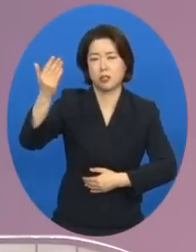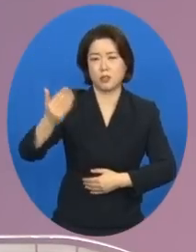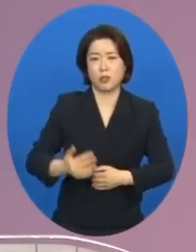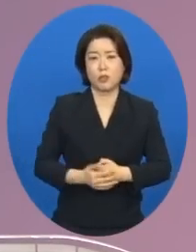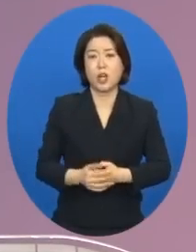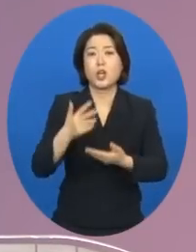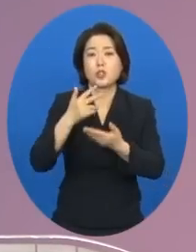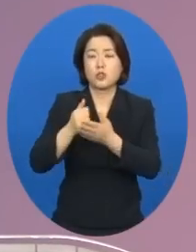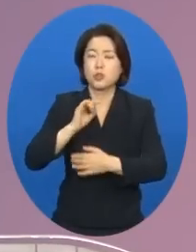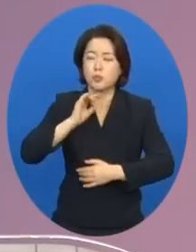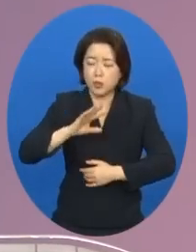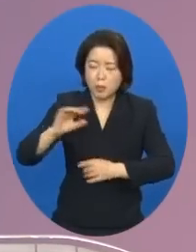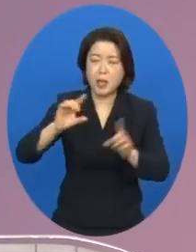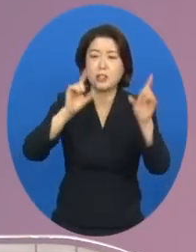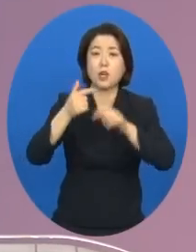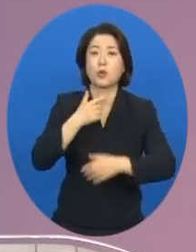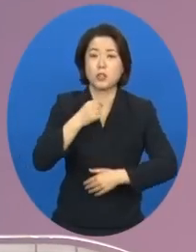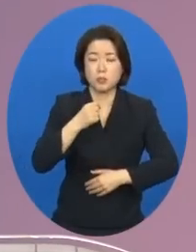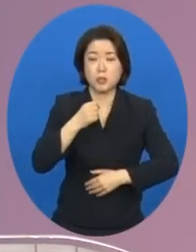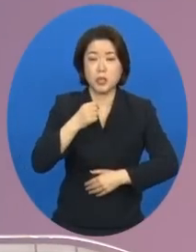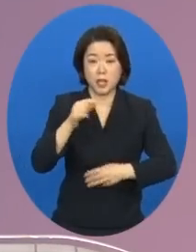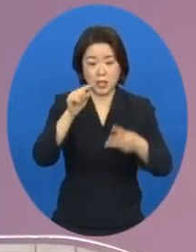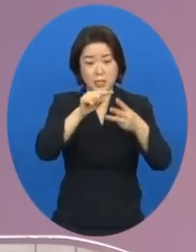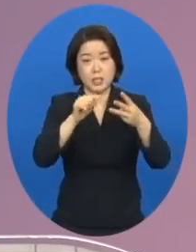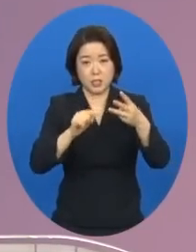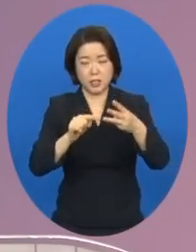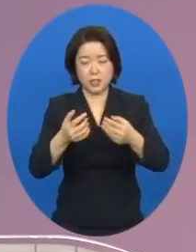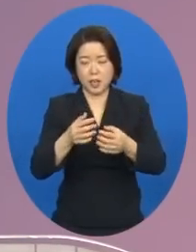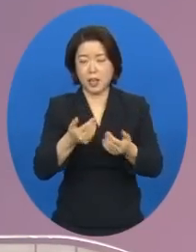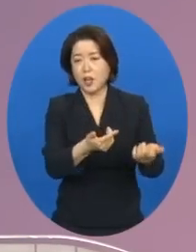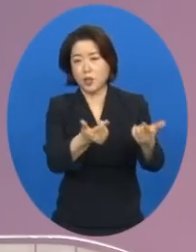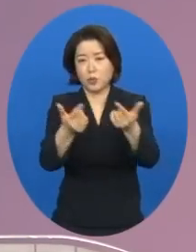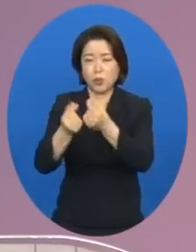주님으로만 살고 싶습니다. 우리 다 같이 통성으로 기도하겠습니다.